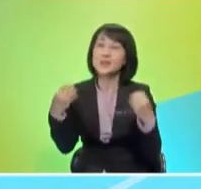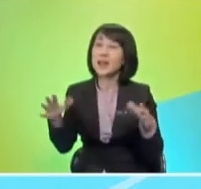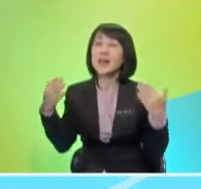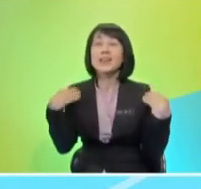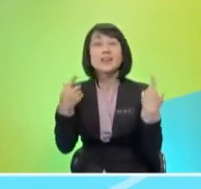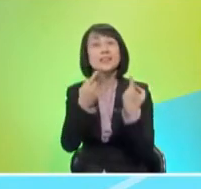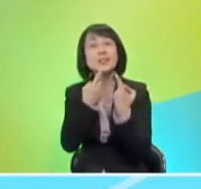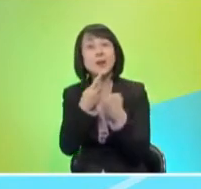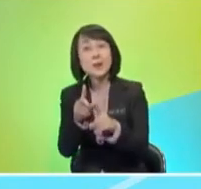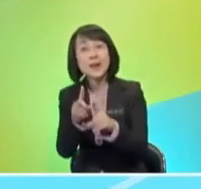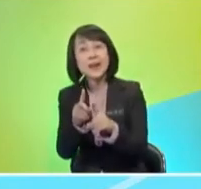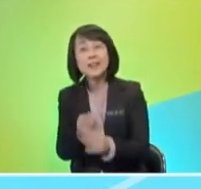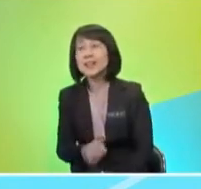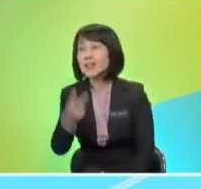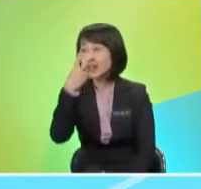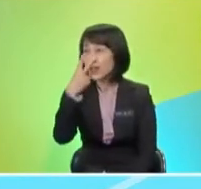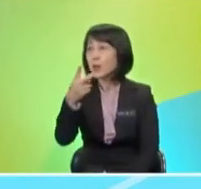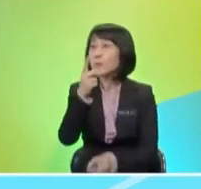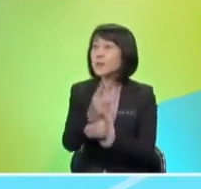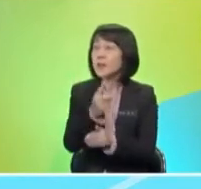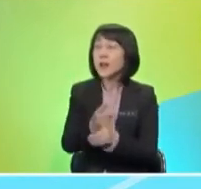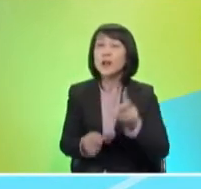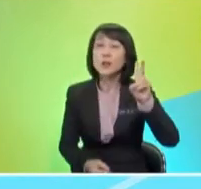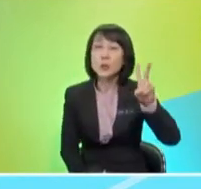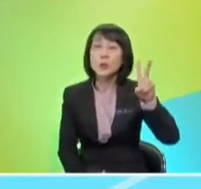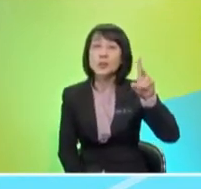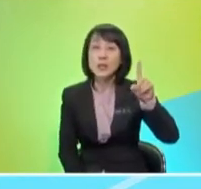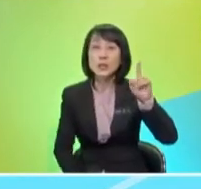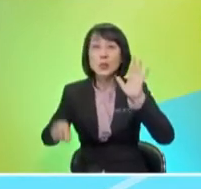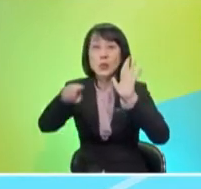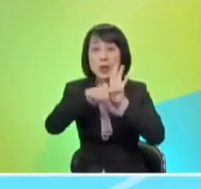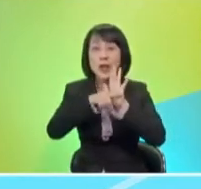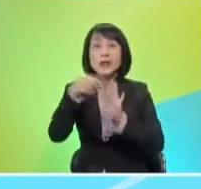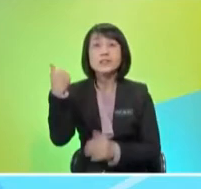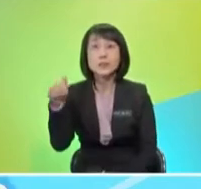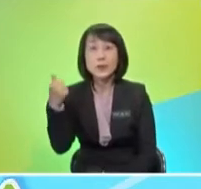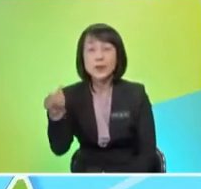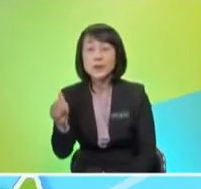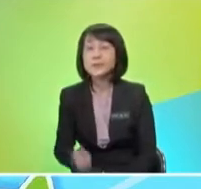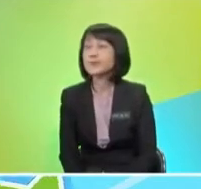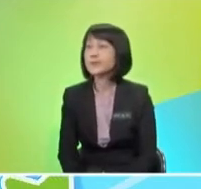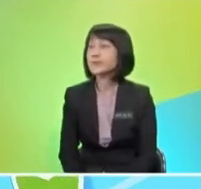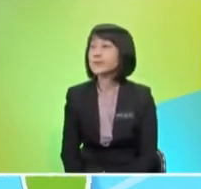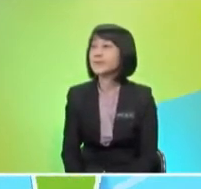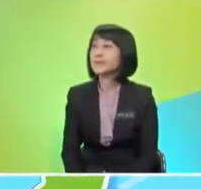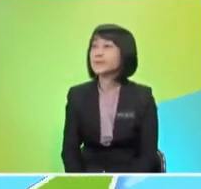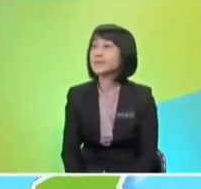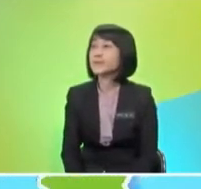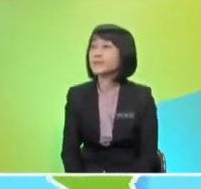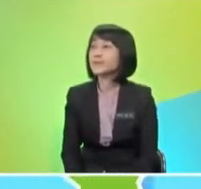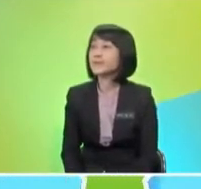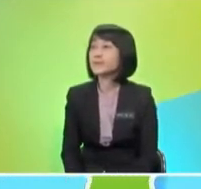Oke kita tengok Betul tak 21 tolak 10 jawabannya 11 Oke